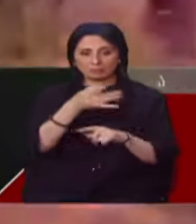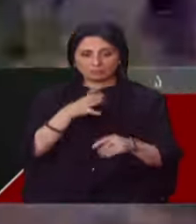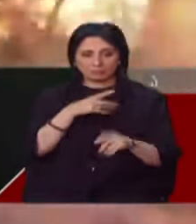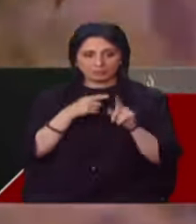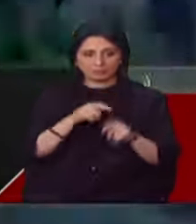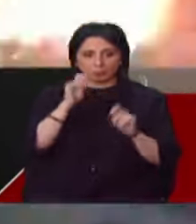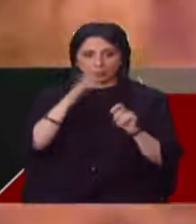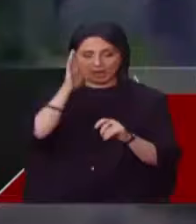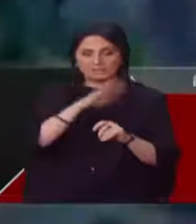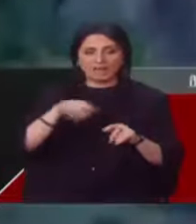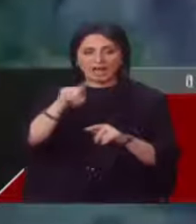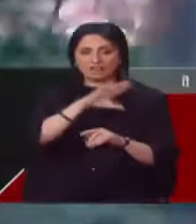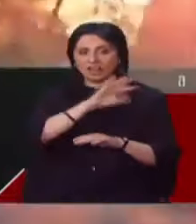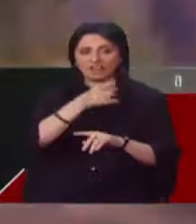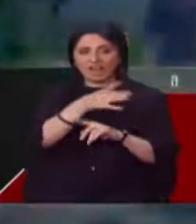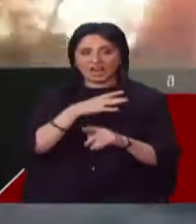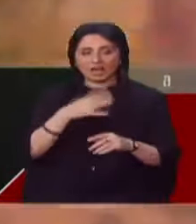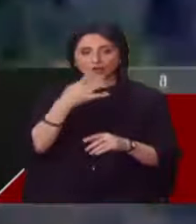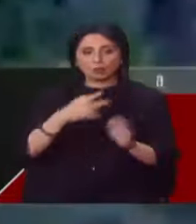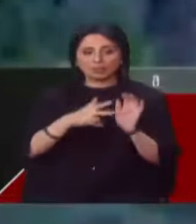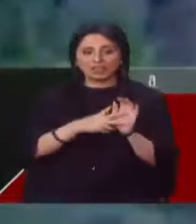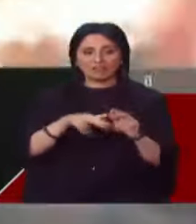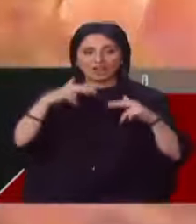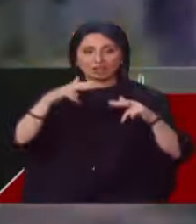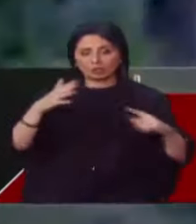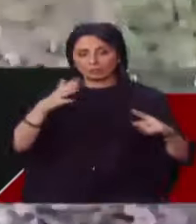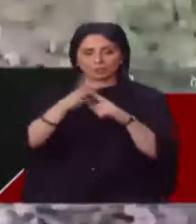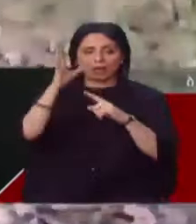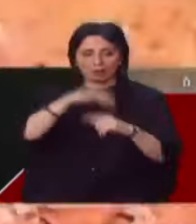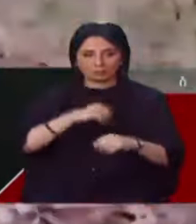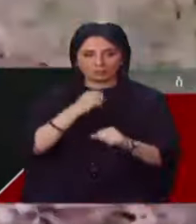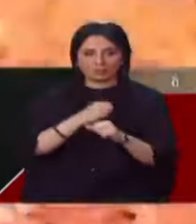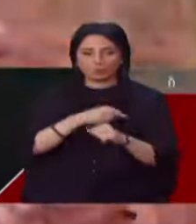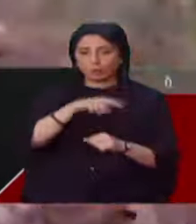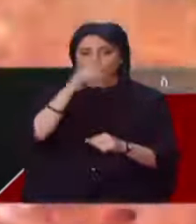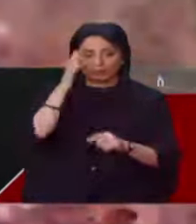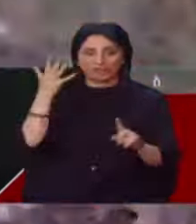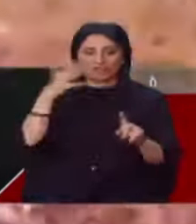თავს. უკრაინის საჰაერო ძალებმა ყველა რაკეტისა და 58 დრონის ჩამოგდება მოახერხეს. რუსეთმა თავდასხმა დნეპროპეტროვსკის, ზაპოროჟიეს,